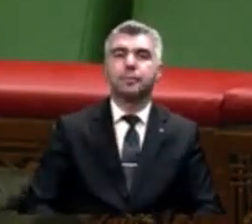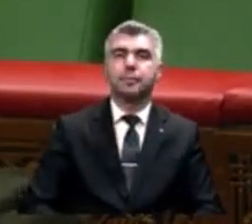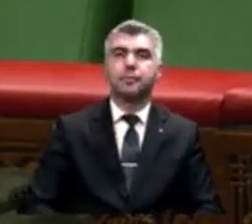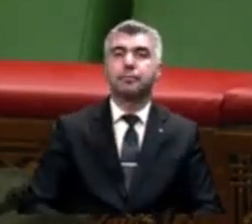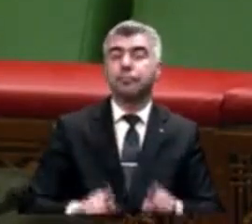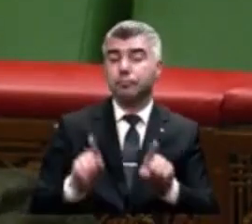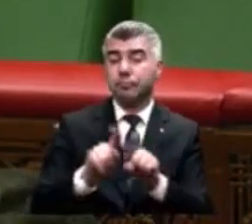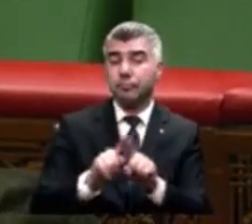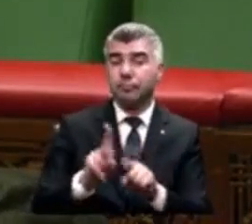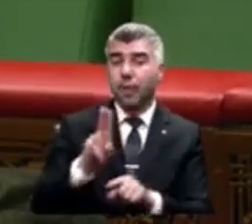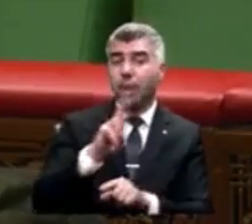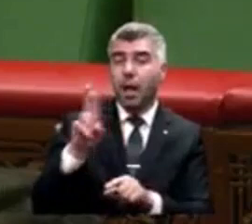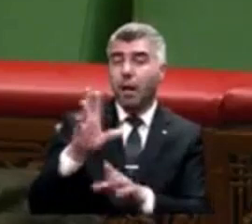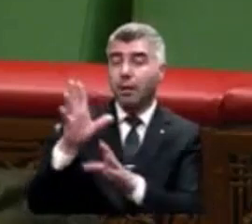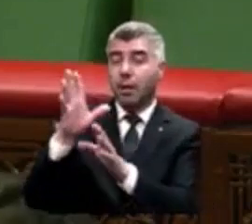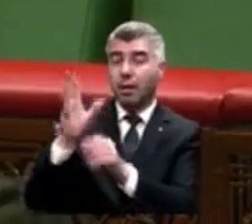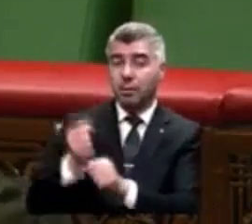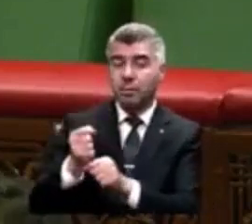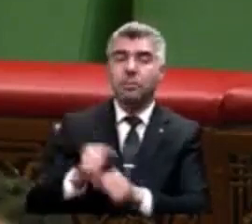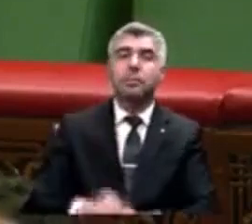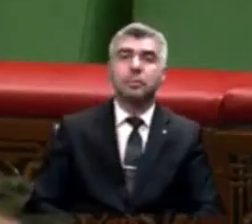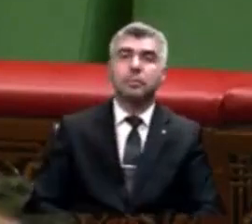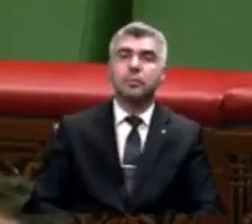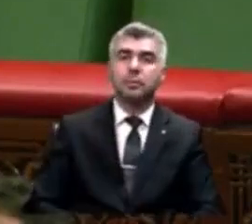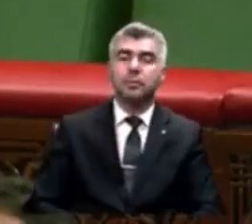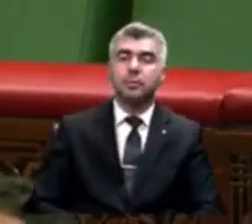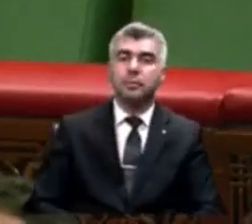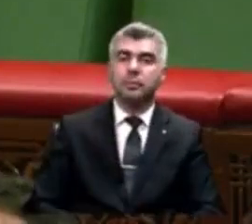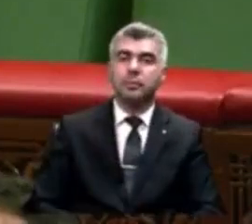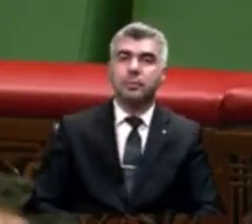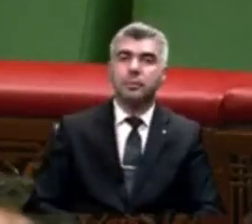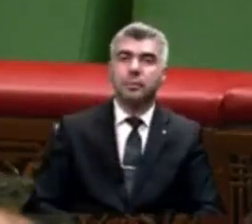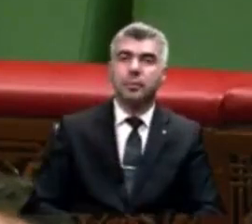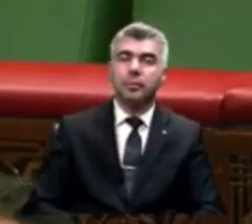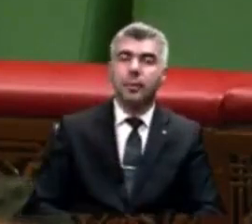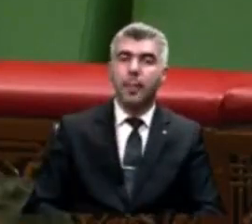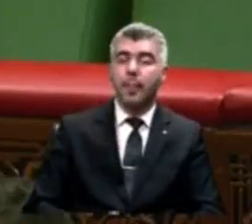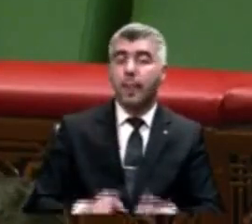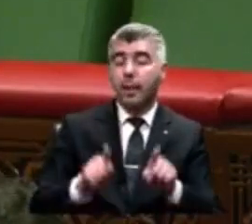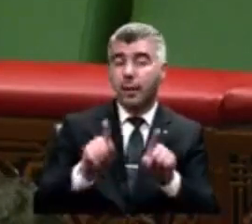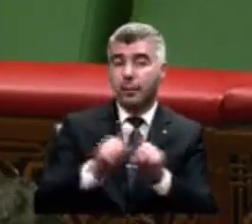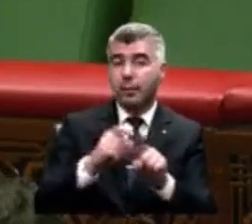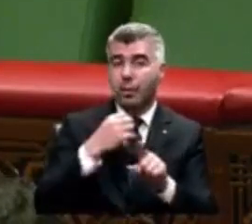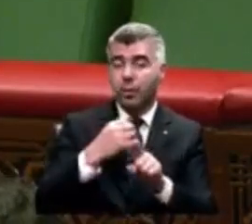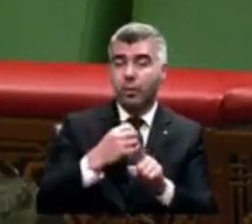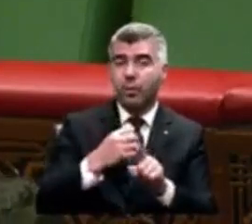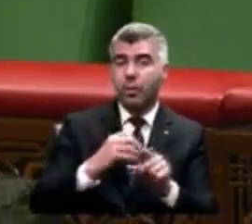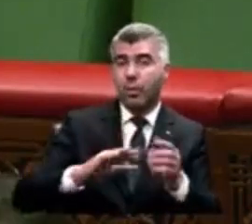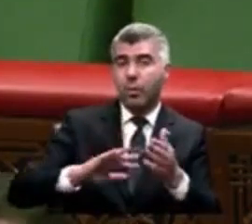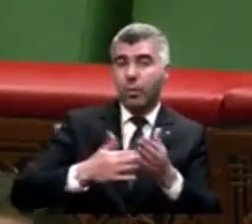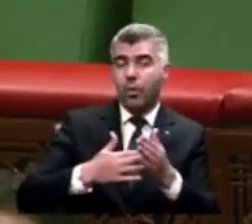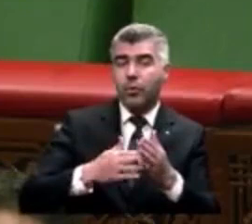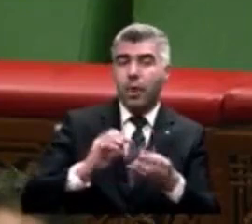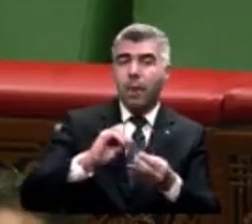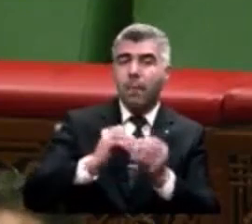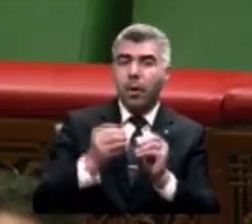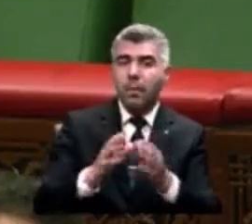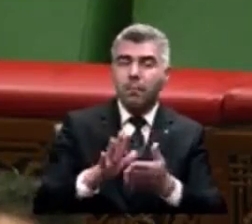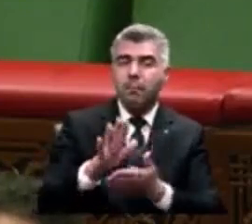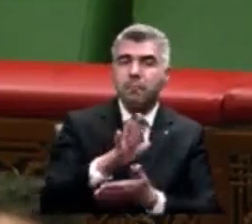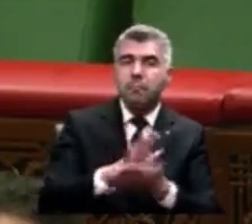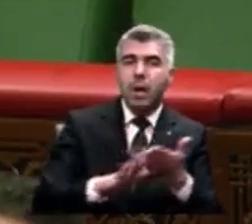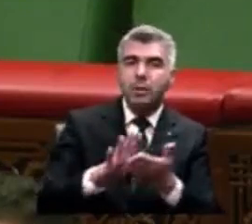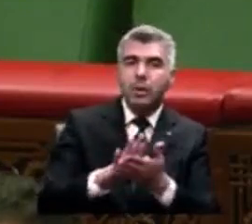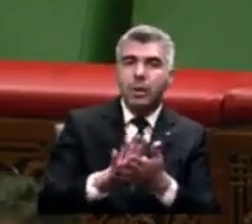جلالة الملك محمد السادس نصره الله، أود في النهاية أن أبرز أمامكم بعض الإشكاليات،